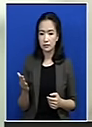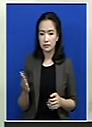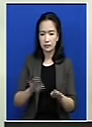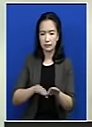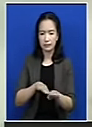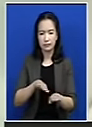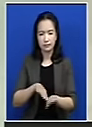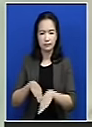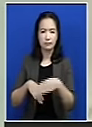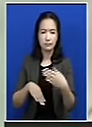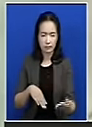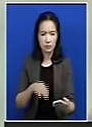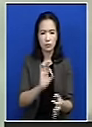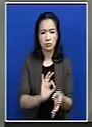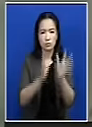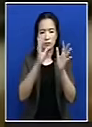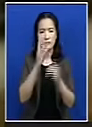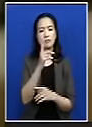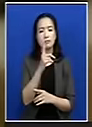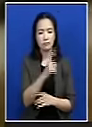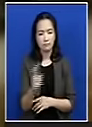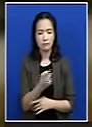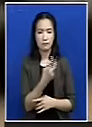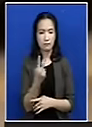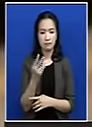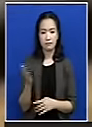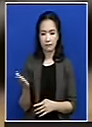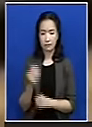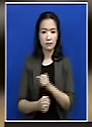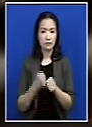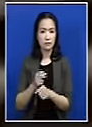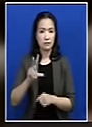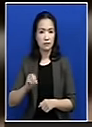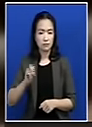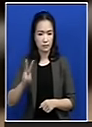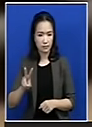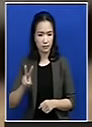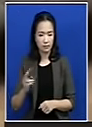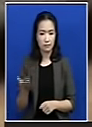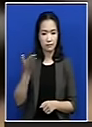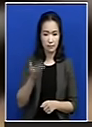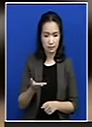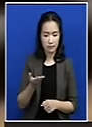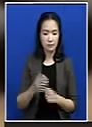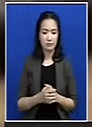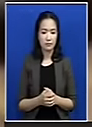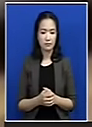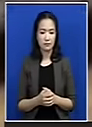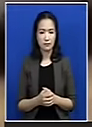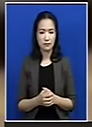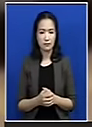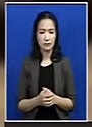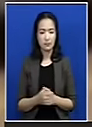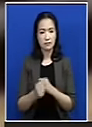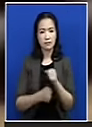ว่ำและลุกไหม้มีผู้เสียชีวิต2รายคือคุณกฤษณะถาวรอายุ32ปีคุณทันทพัฒน์ฮ้อแส